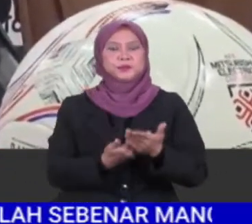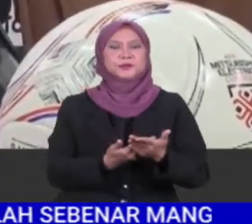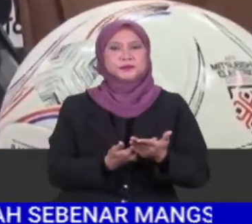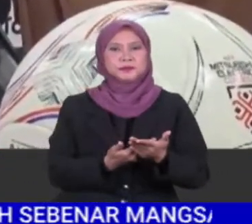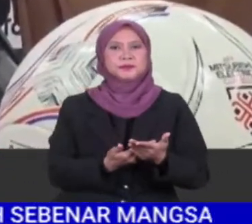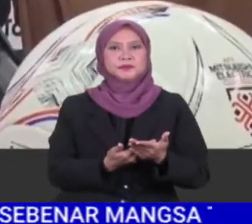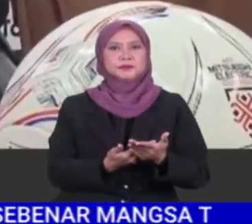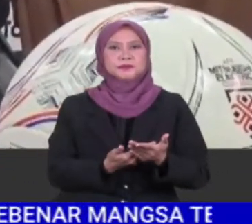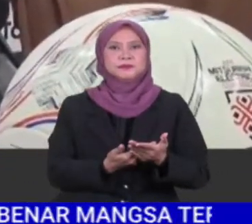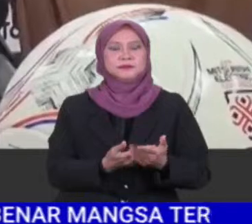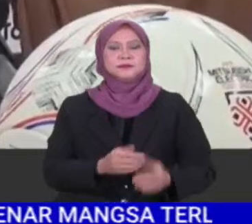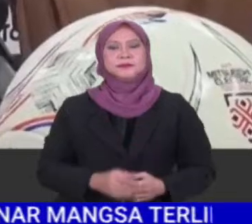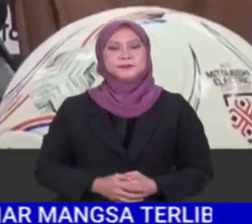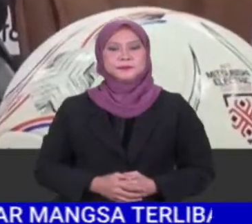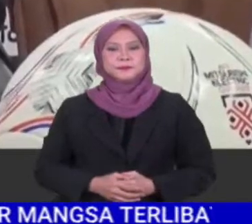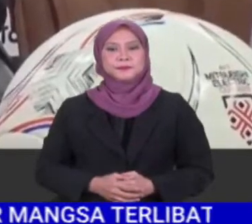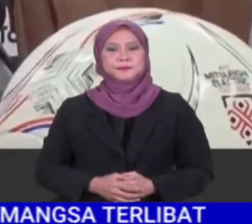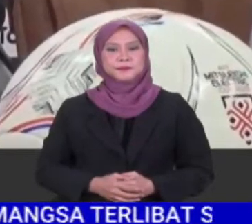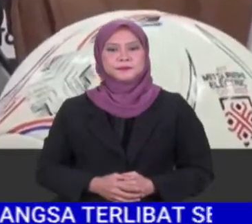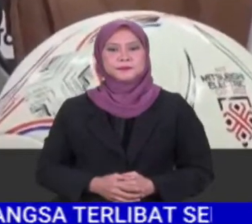Actually, yeah, even